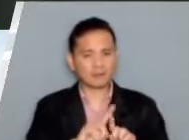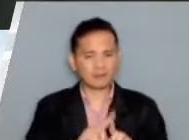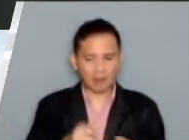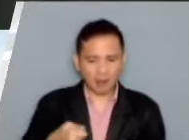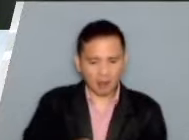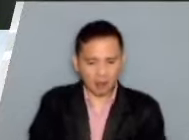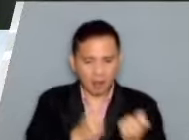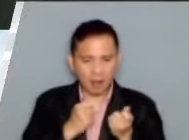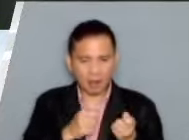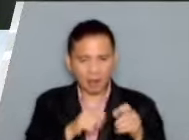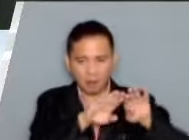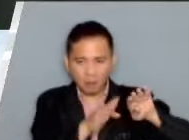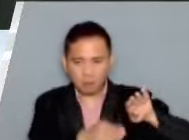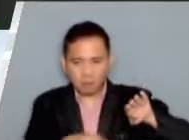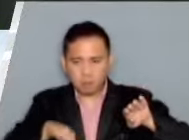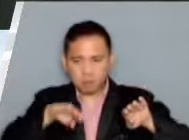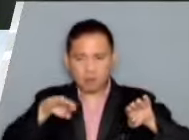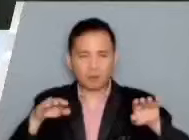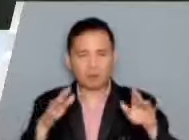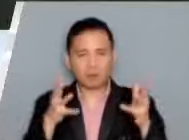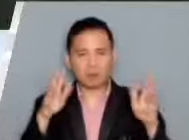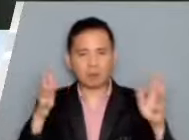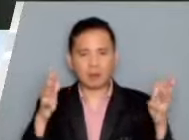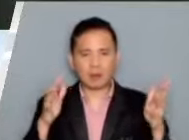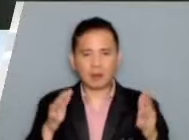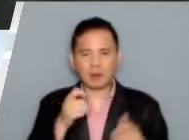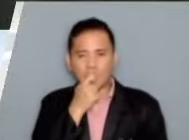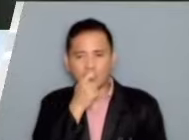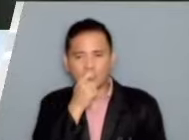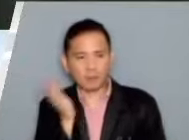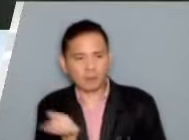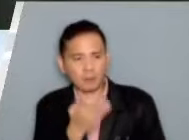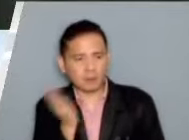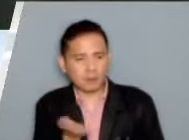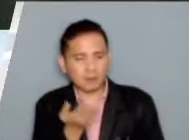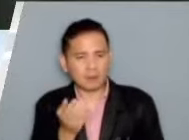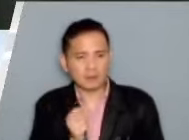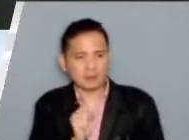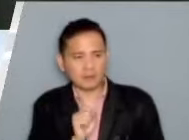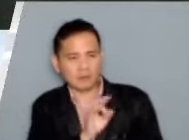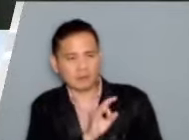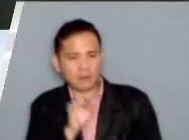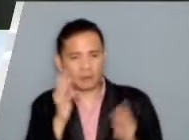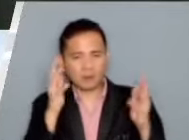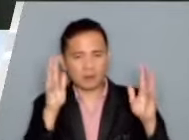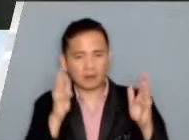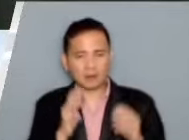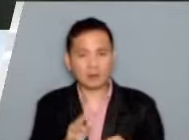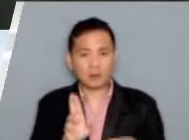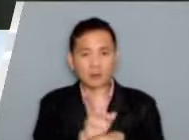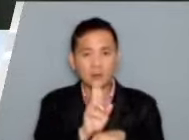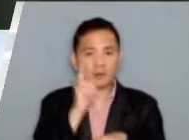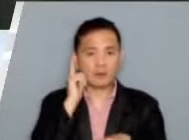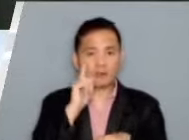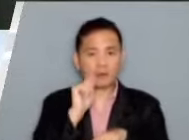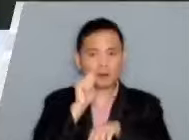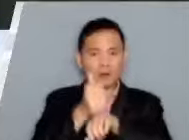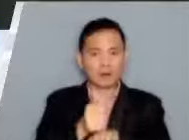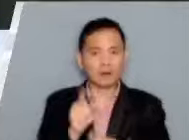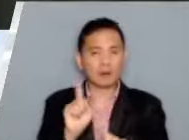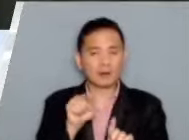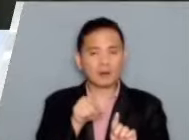traffic marshals. Wala po talaga. Ang masama pa, ang ginamit pang pangharang ay mga MMDA na cones